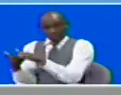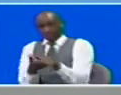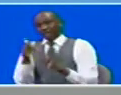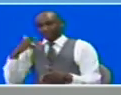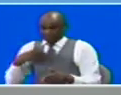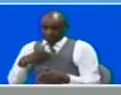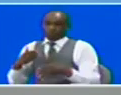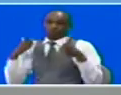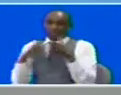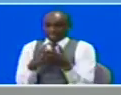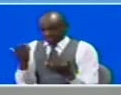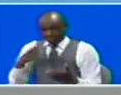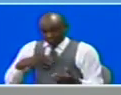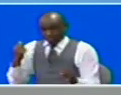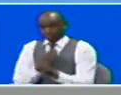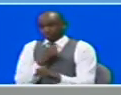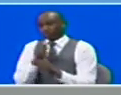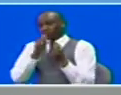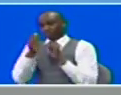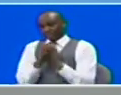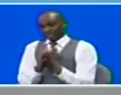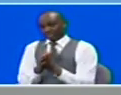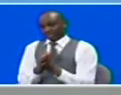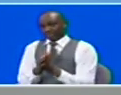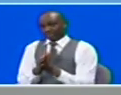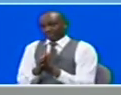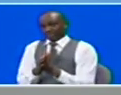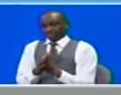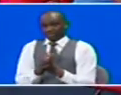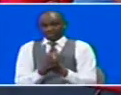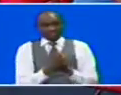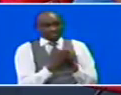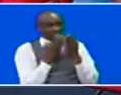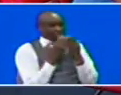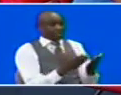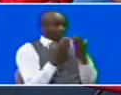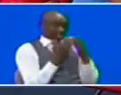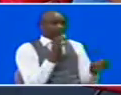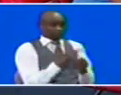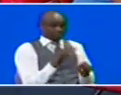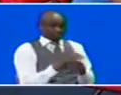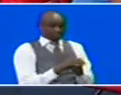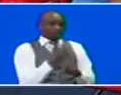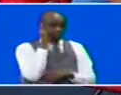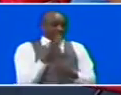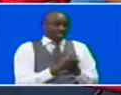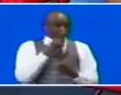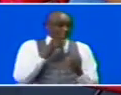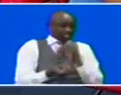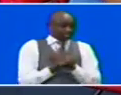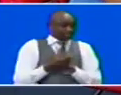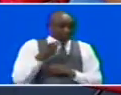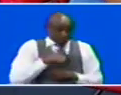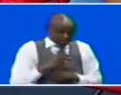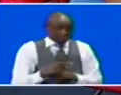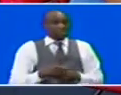watu wengine wasiweze kuwania viti fulani. Asante sana wakili Dan Kano Kach, akiwa anatueleza ni vigezo